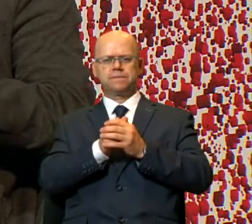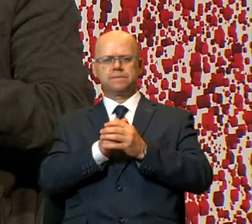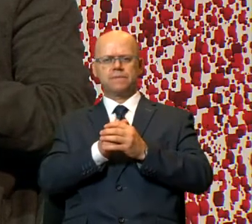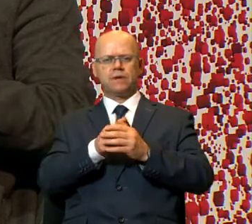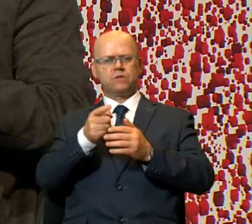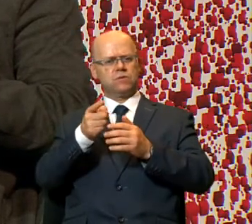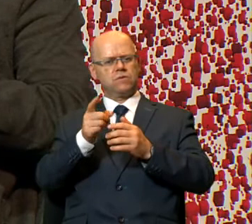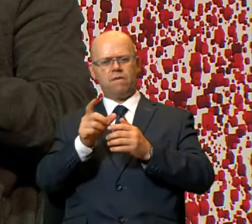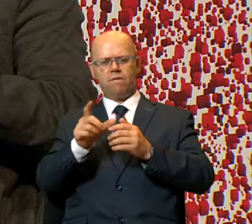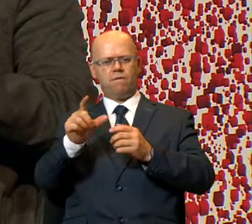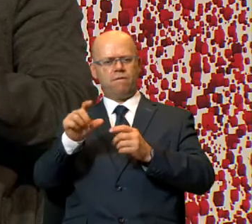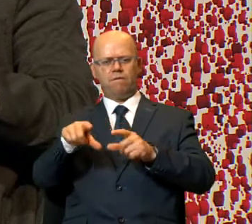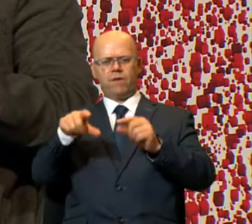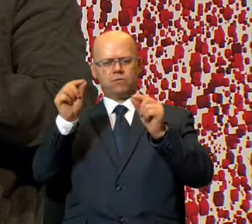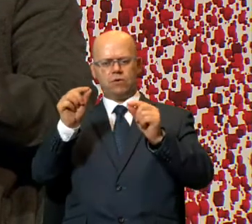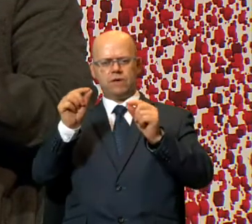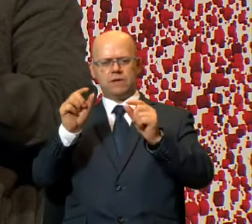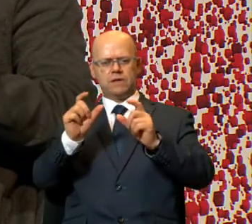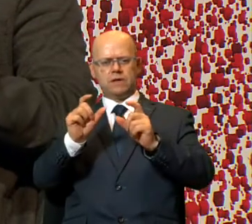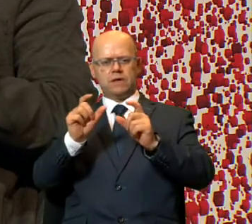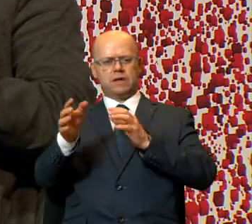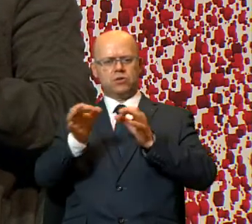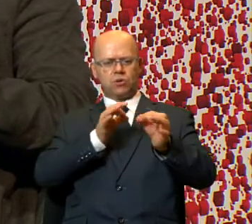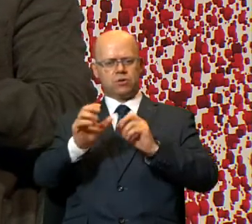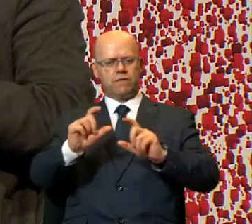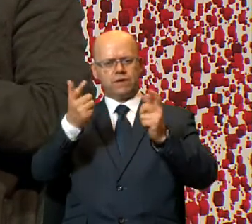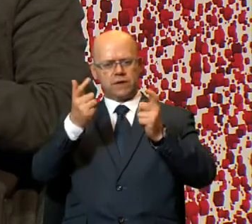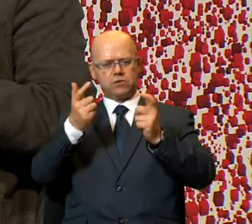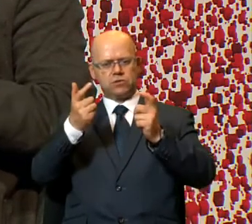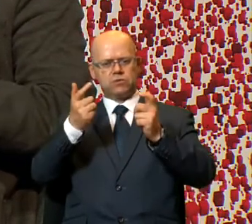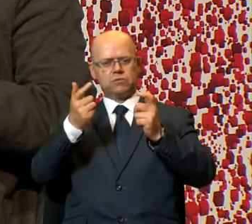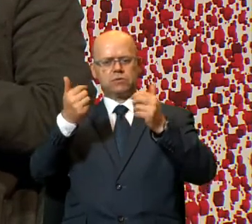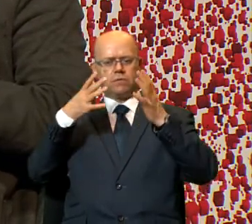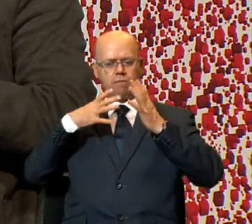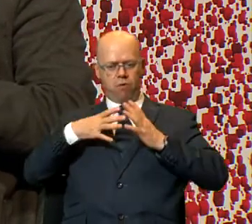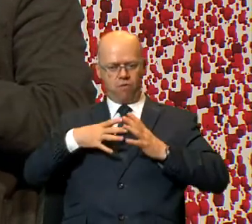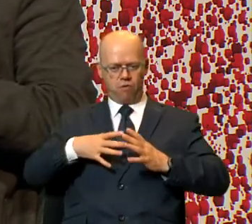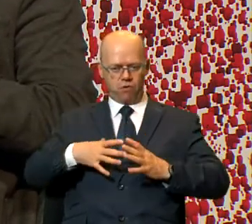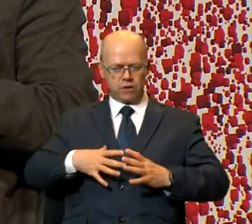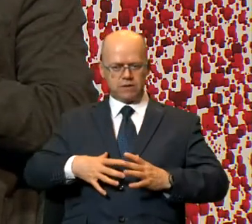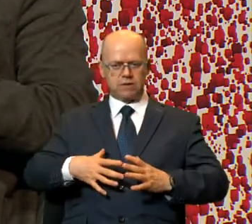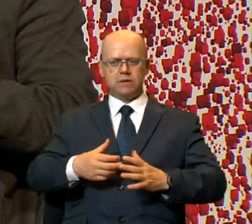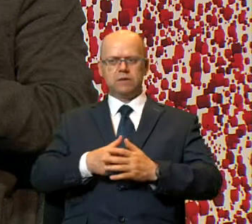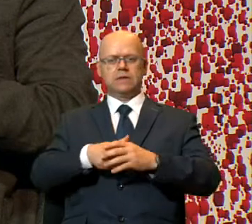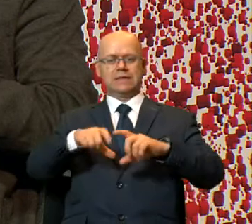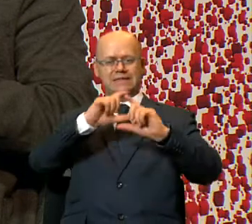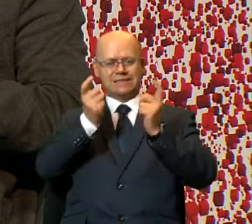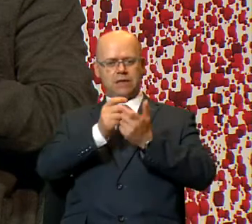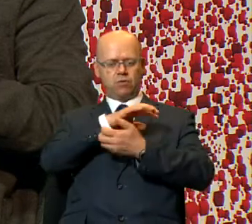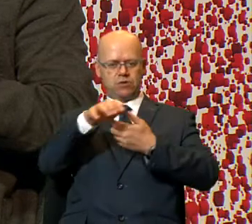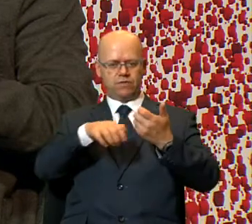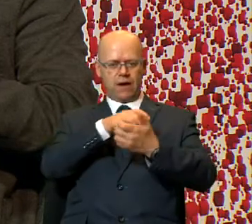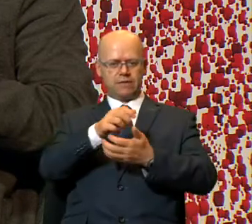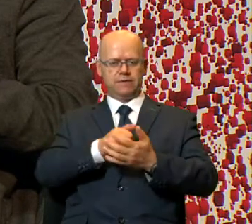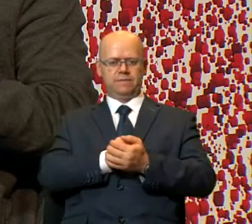jest to wyjątkowe historycznie, że było to spowolnienie, które spowolniło cały świat. To była